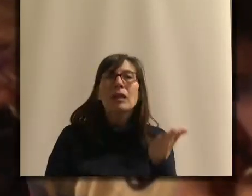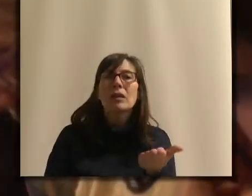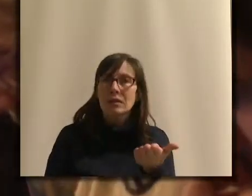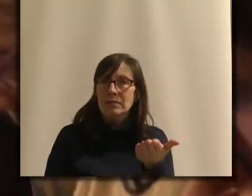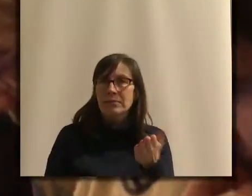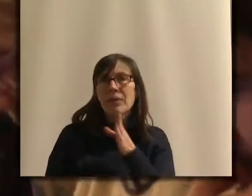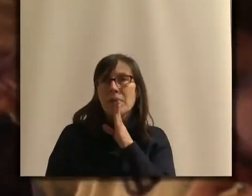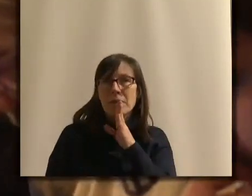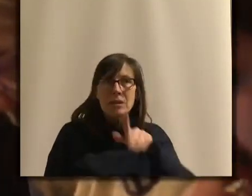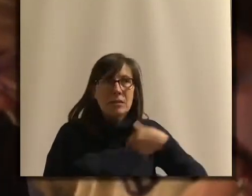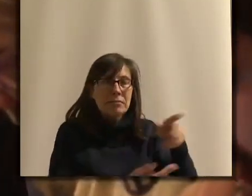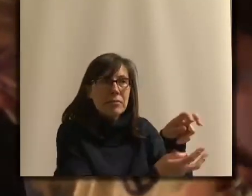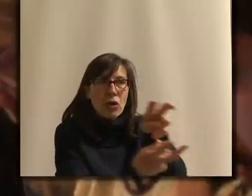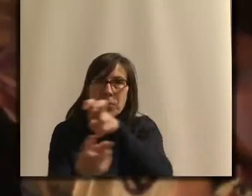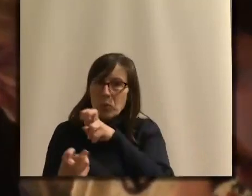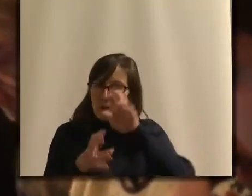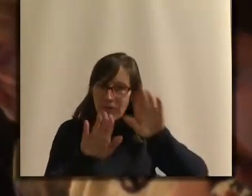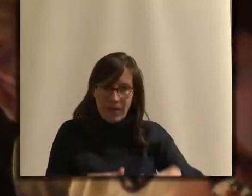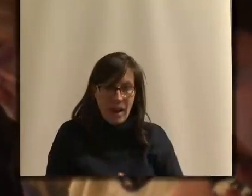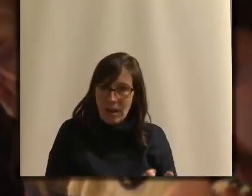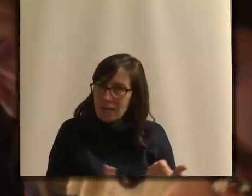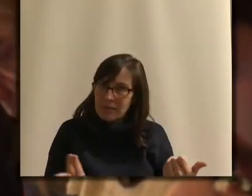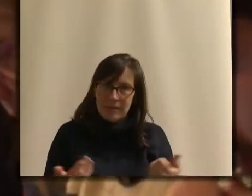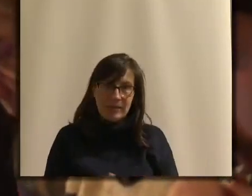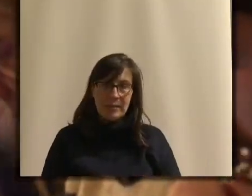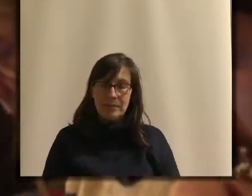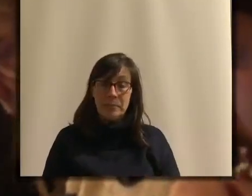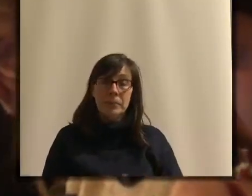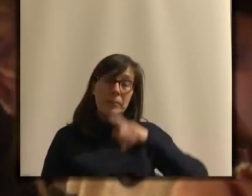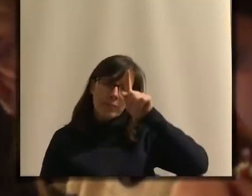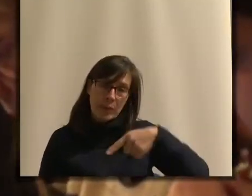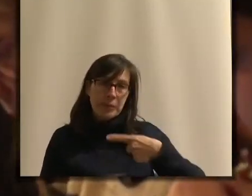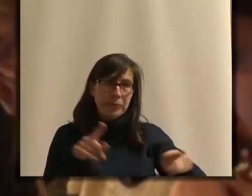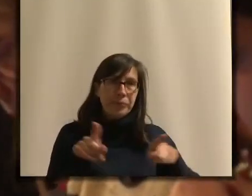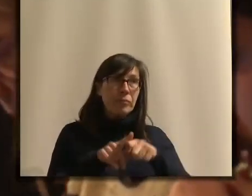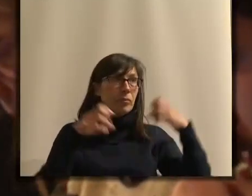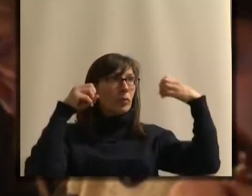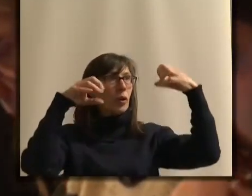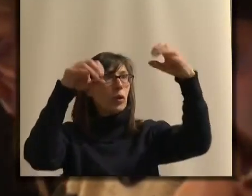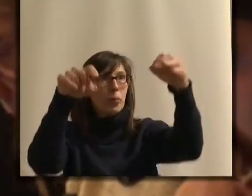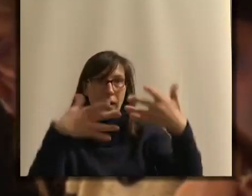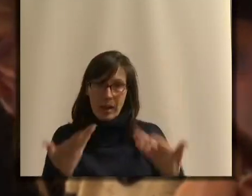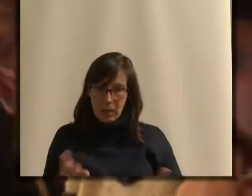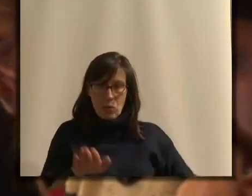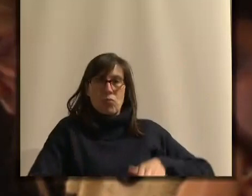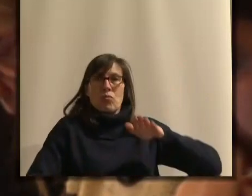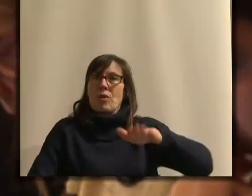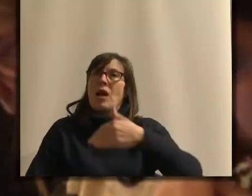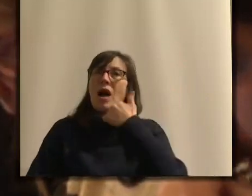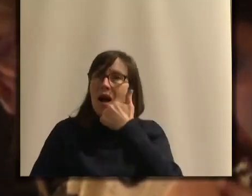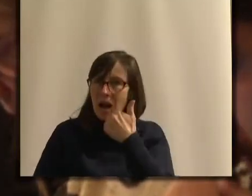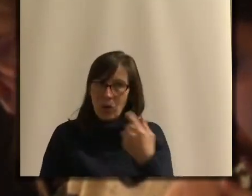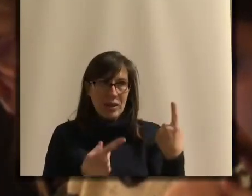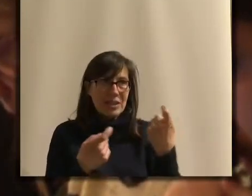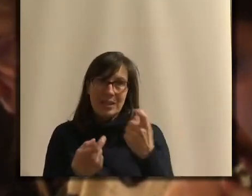en contribucions de la ciutadania, en el fons. I un altre exemple també seria tot l'enllumenat públic, no? Que ara hem fet un pas superimportant, supernecessari,